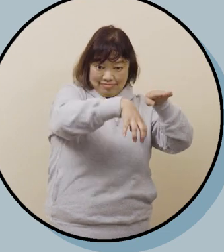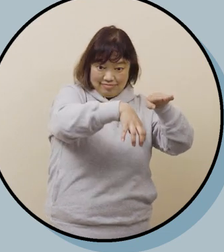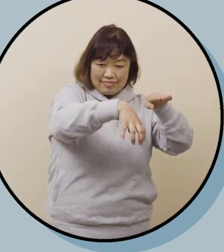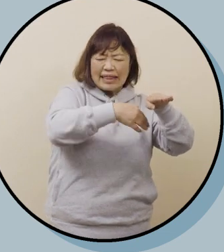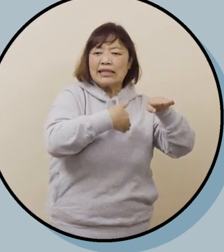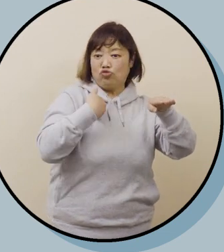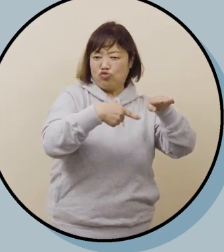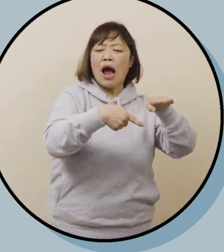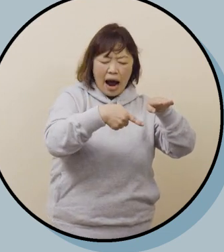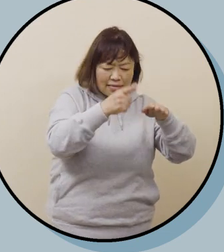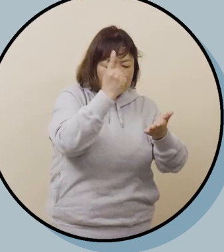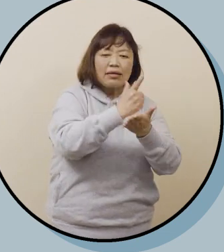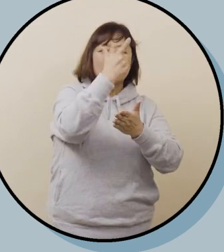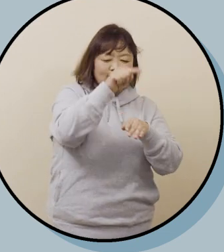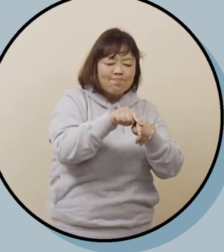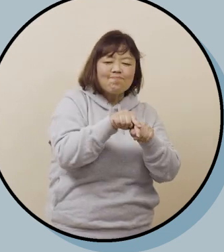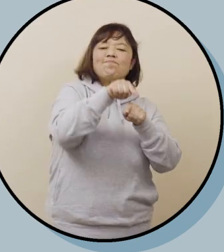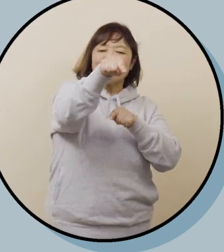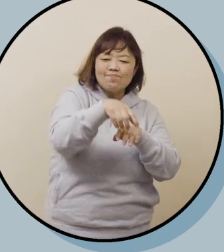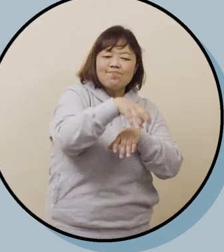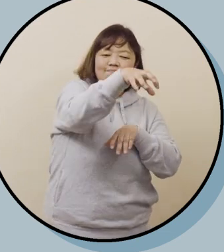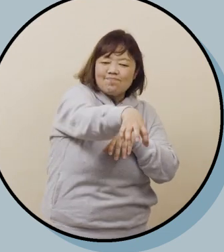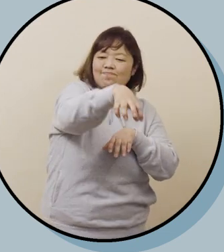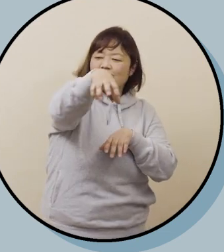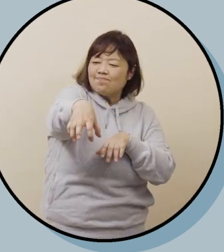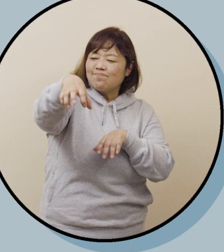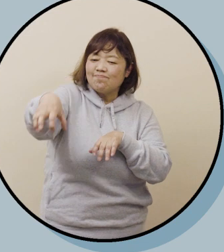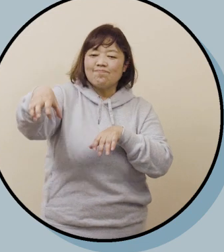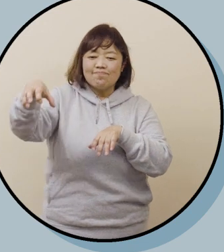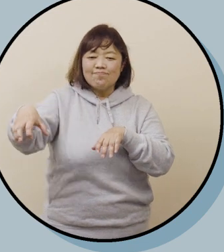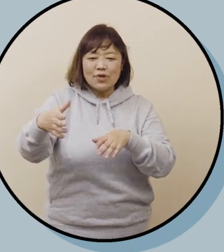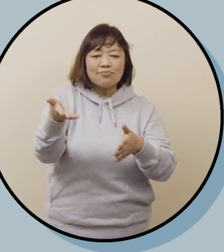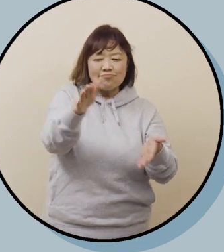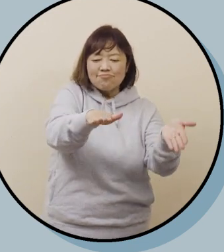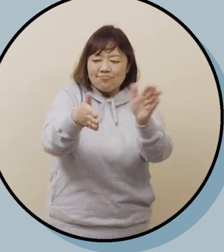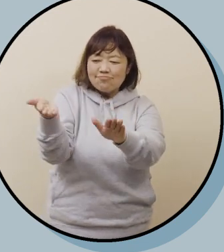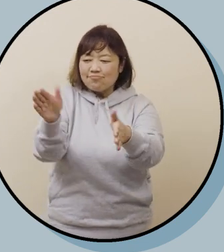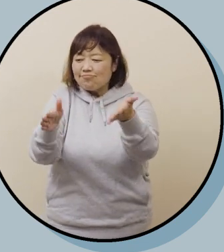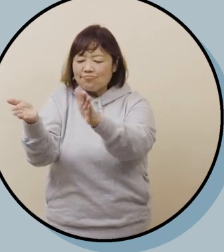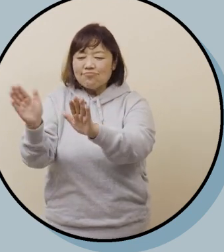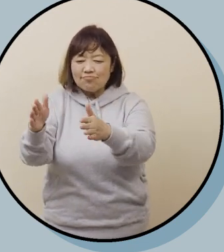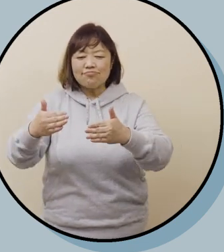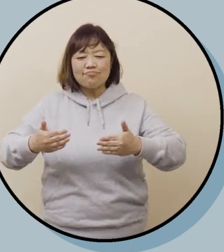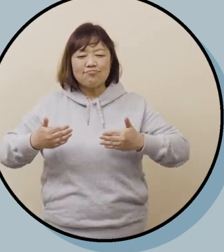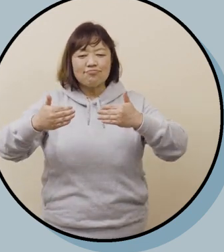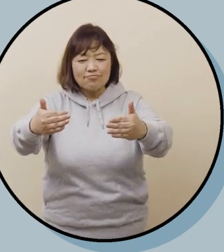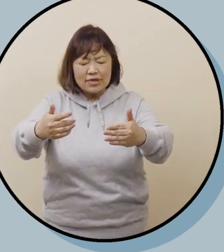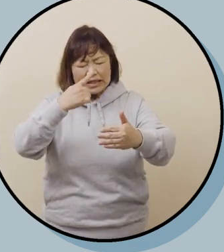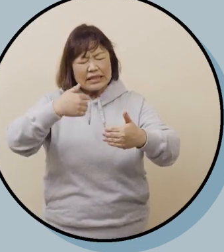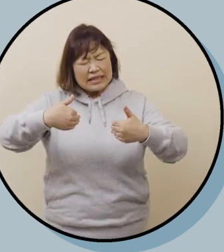いう劇場外のところに劇場を作ることの1万円やらなければいけないこと